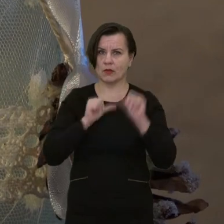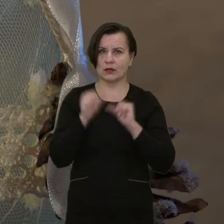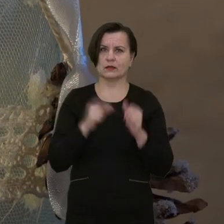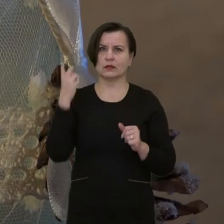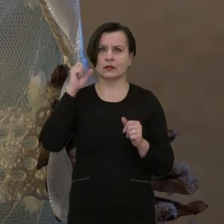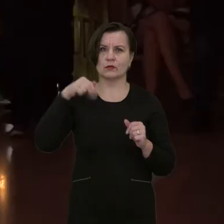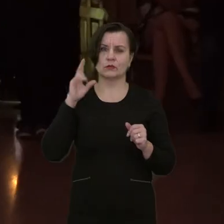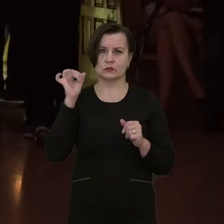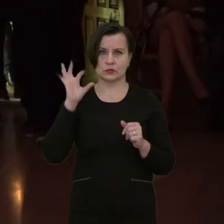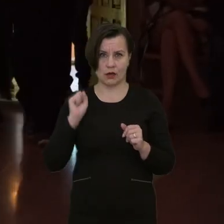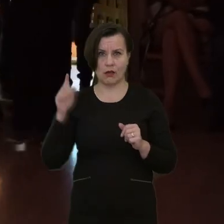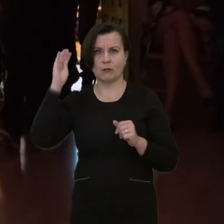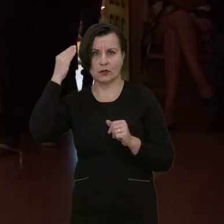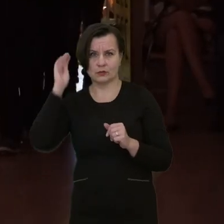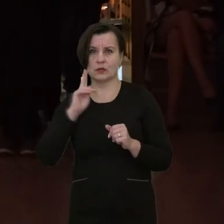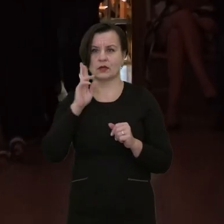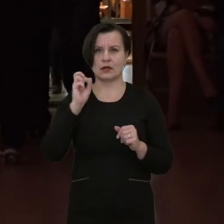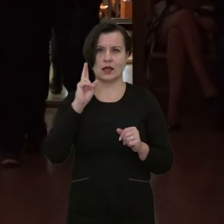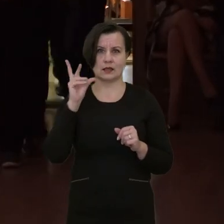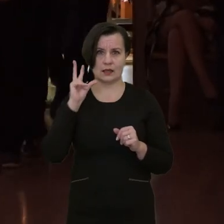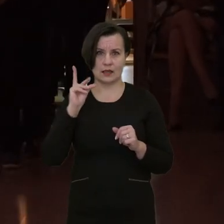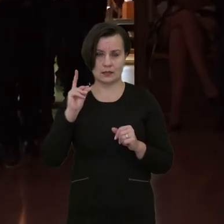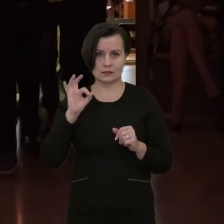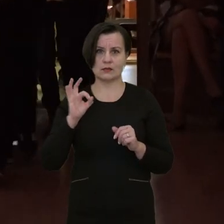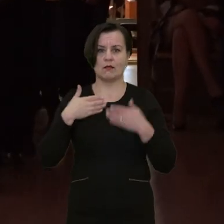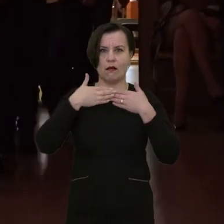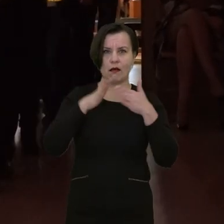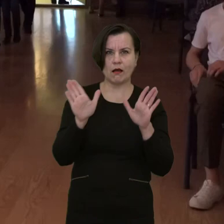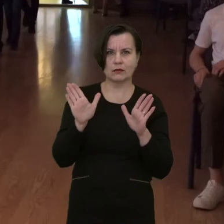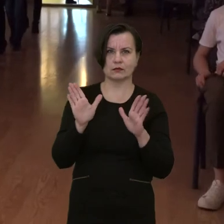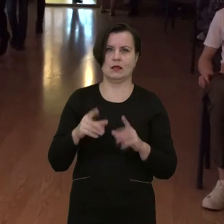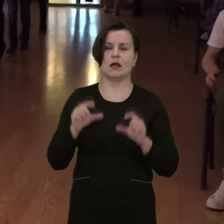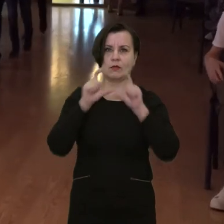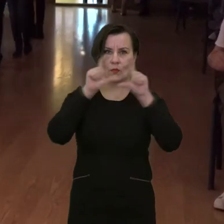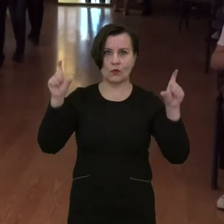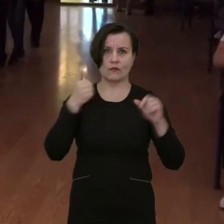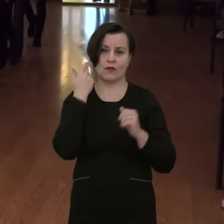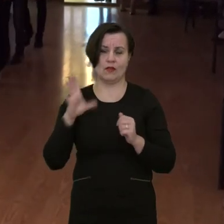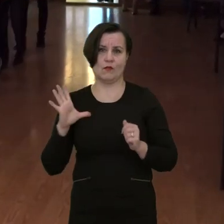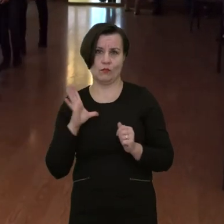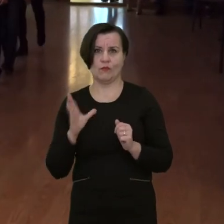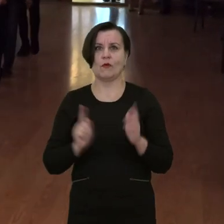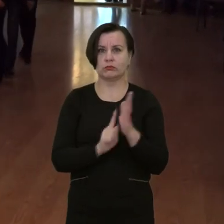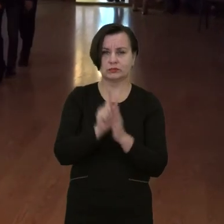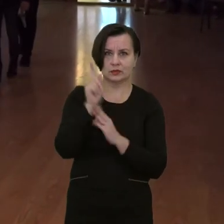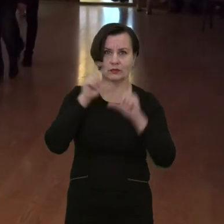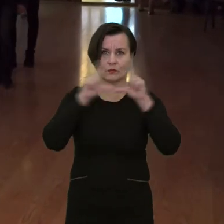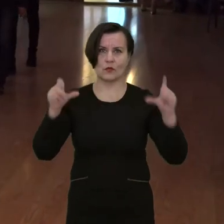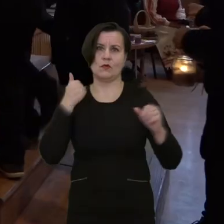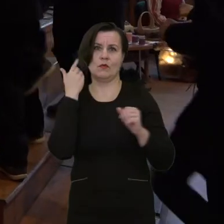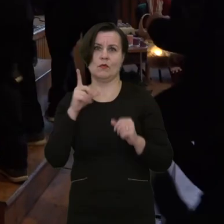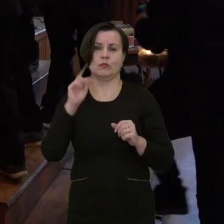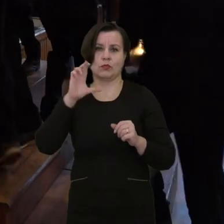1579 metais Mikalojaus Daukšos rūpesčių Kragėse įkurta parapijos mokykla. Vėliau išaugusi pradžios mokykla,